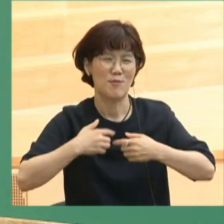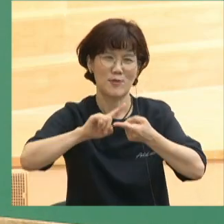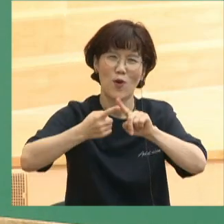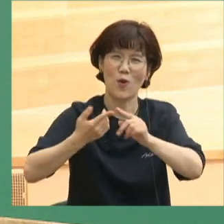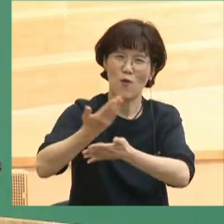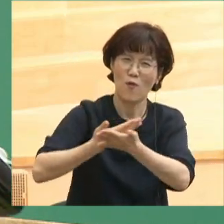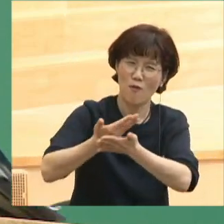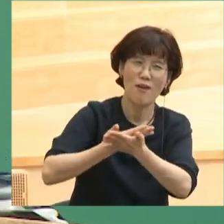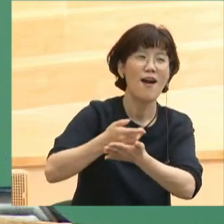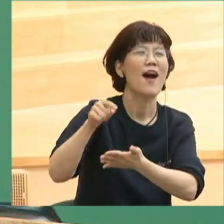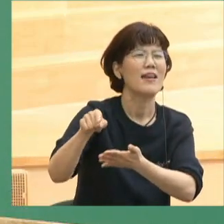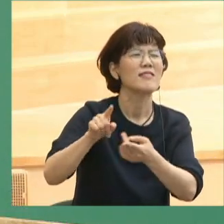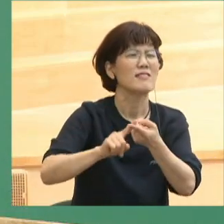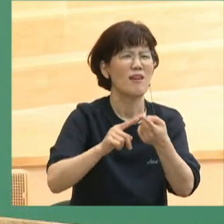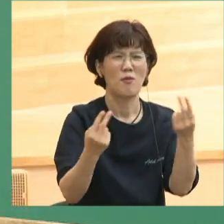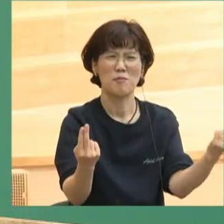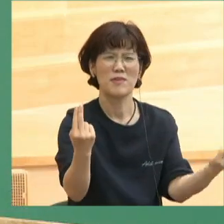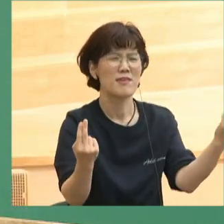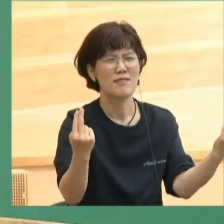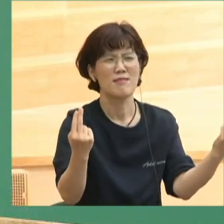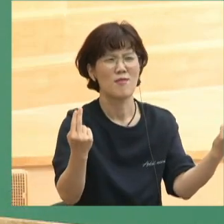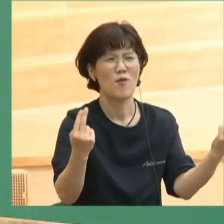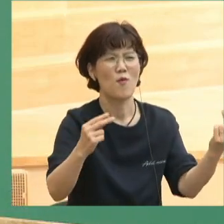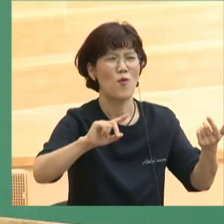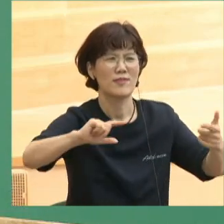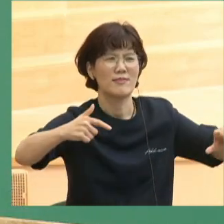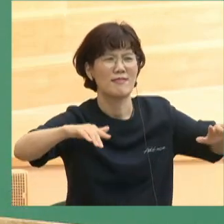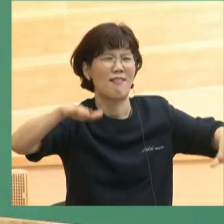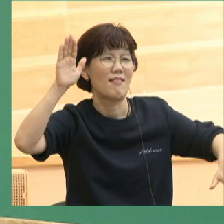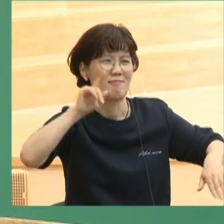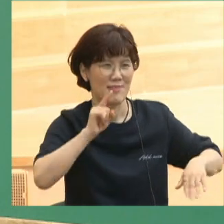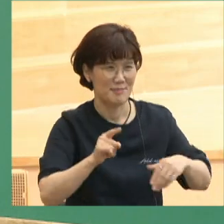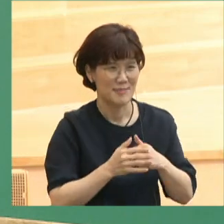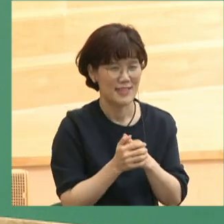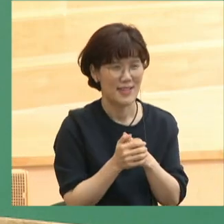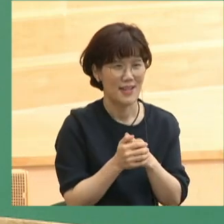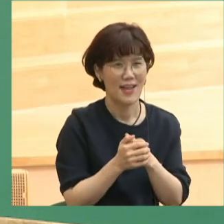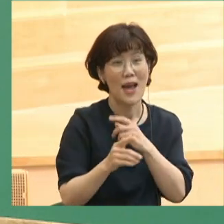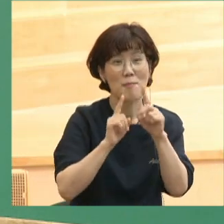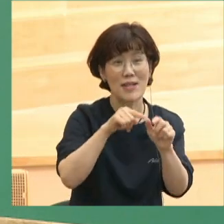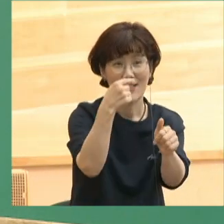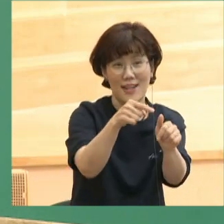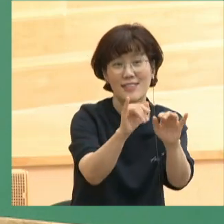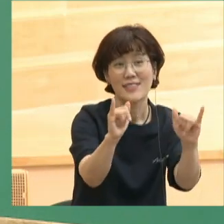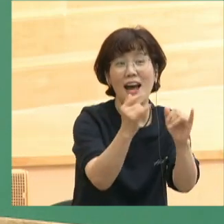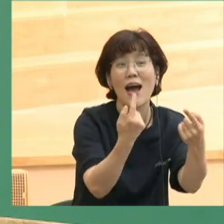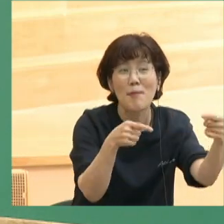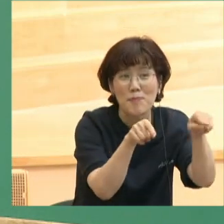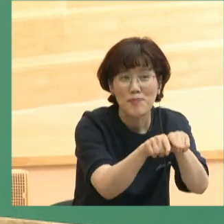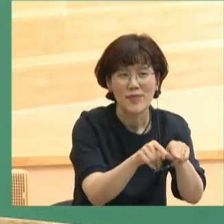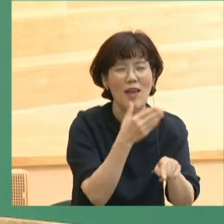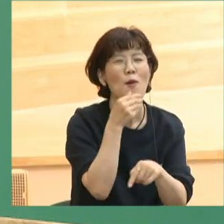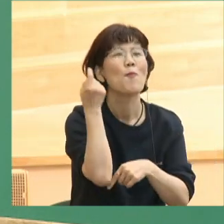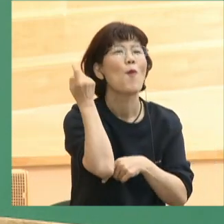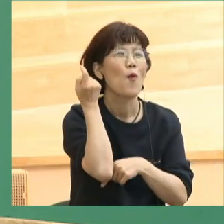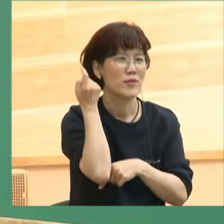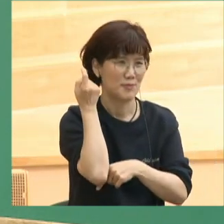함께 동력하는, 완전히 다른 얘기라 그 말인 거예요. 말씀을 가르치는 자와 함께